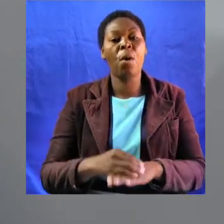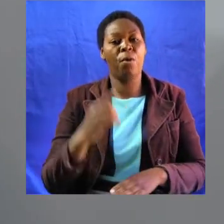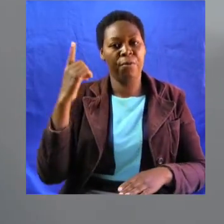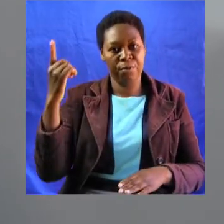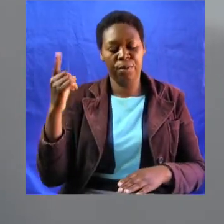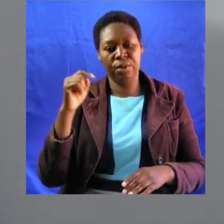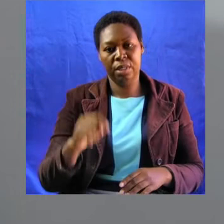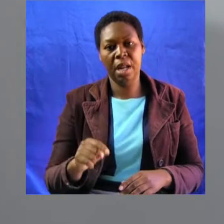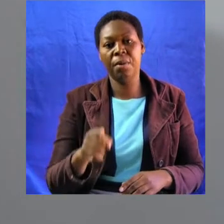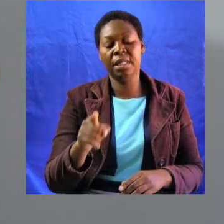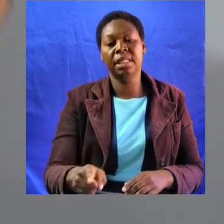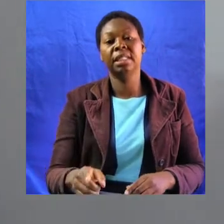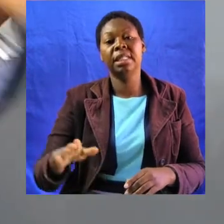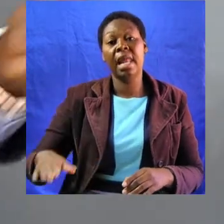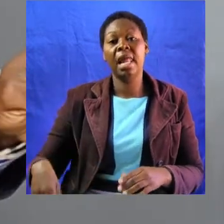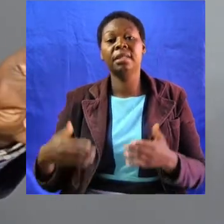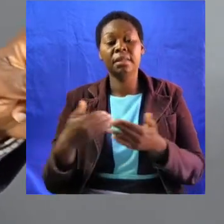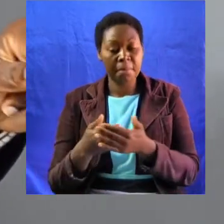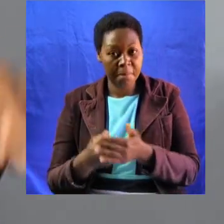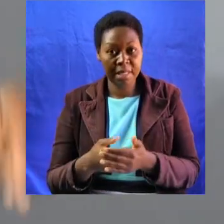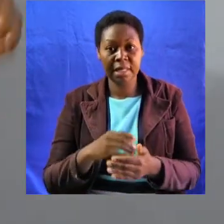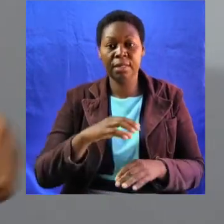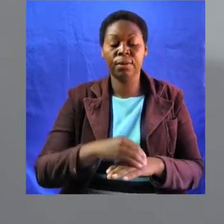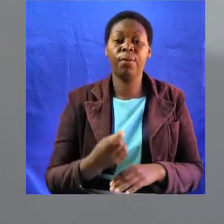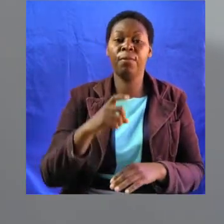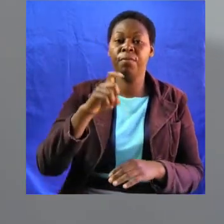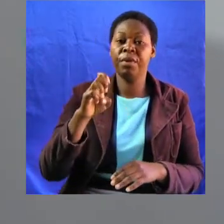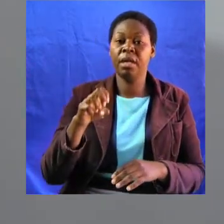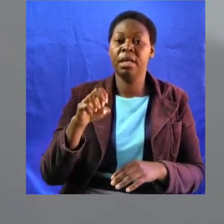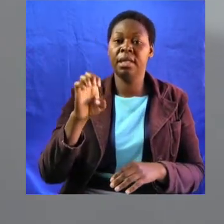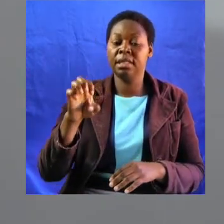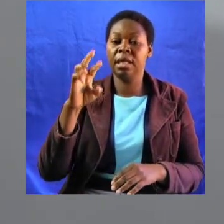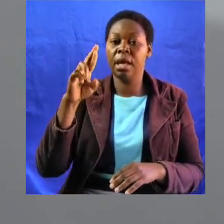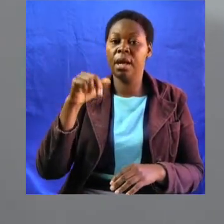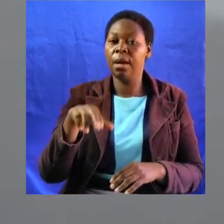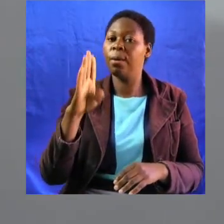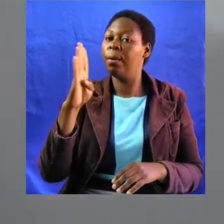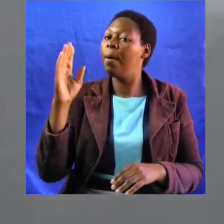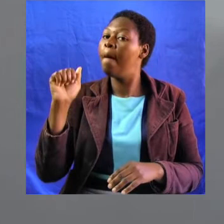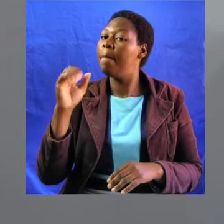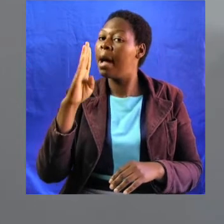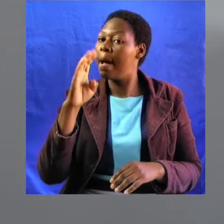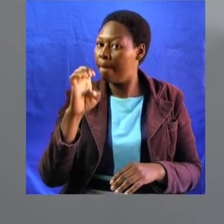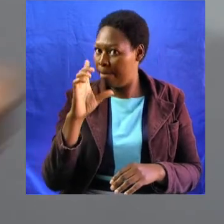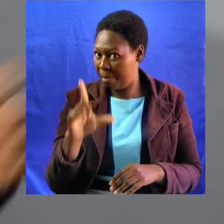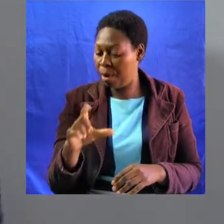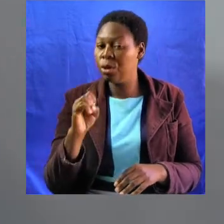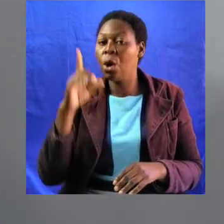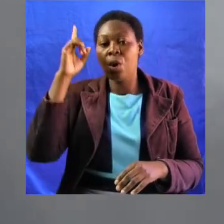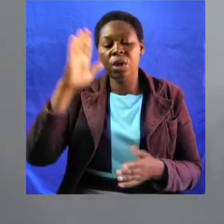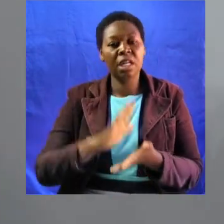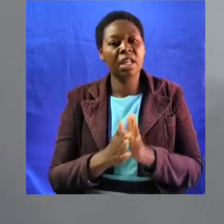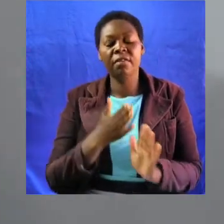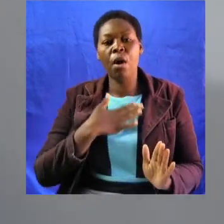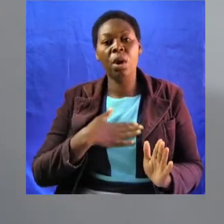Okay. Ndiye aive mukuru because ndiye ainyanyo kuatakwa. Achinzi mira ibasa saka Mwari aisada kuti leader akuunike. Hande pana